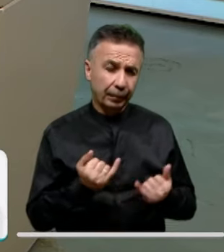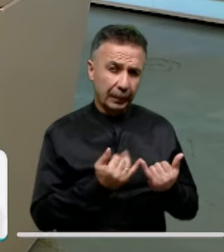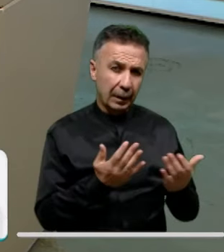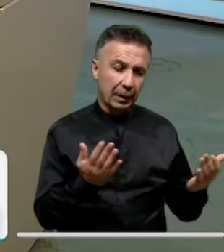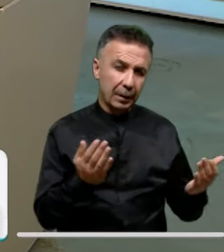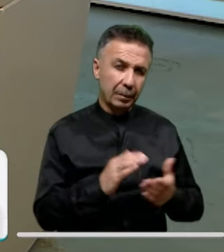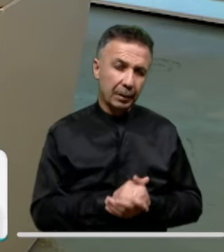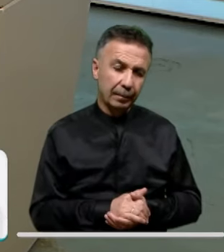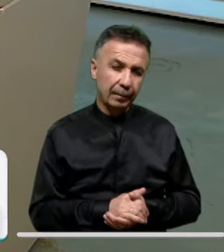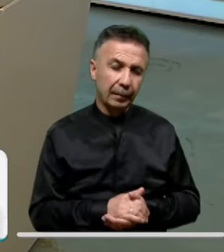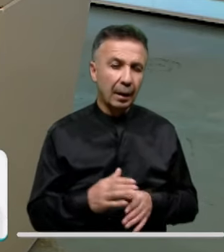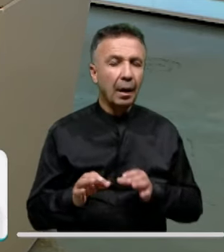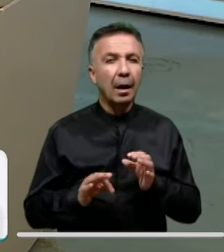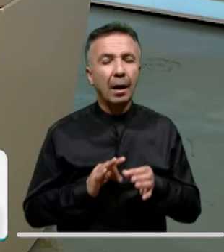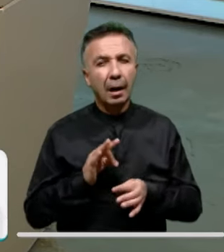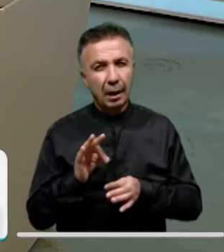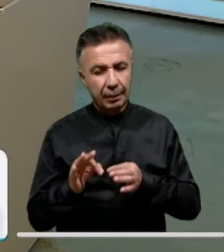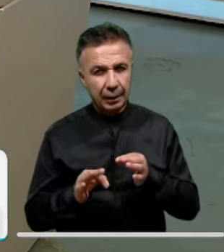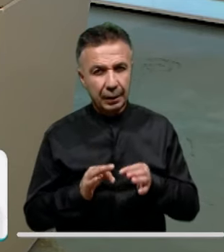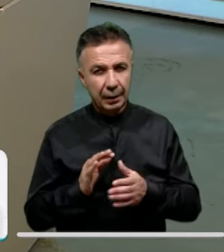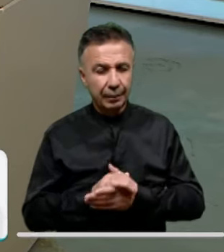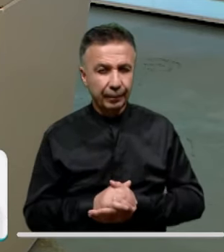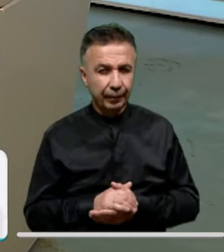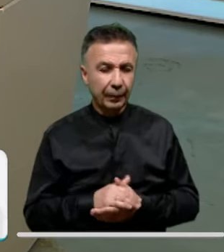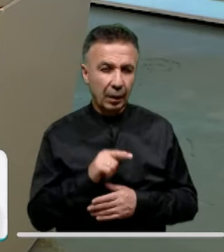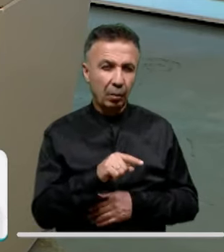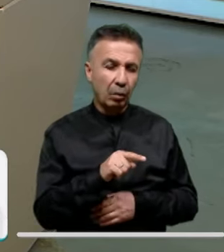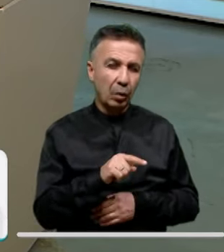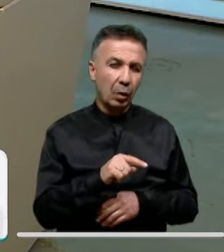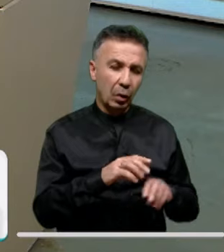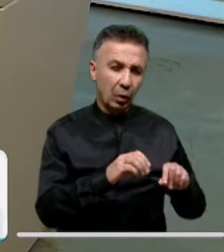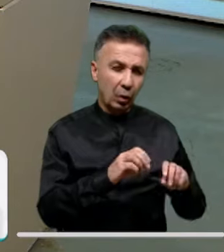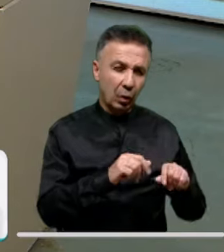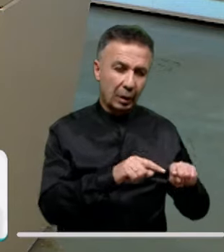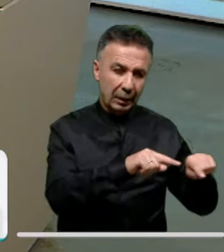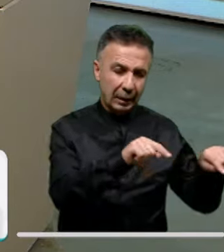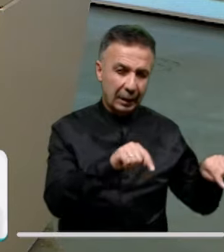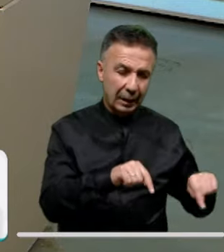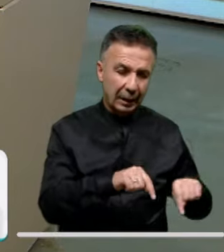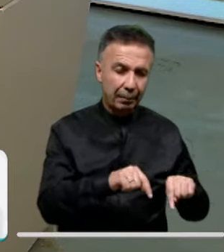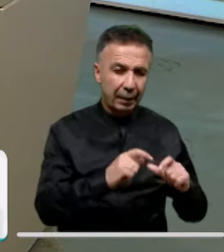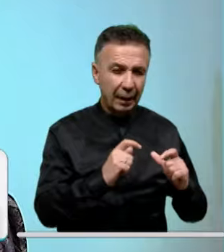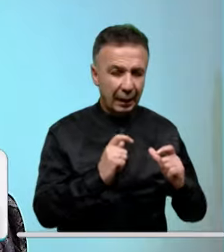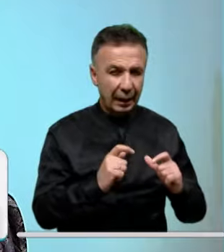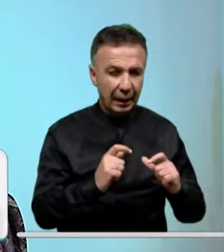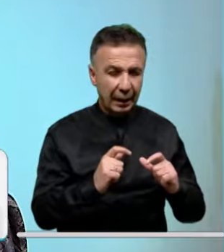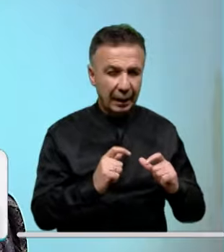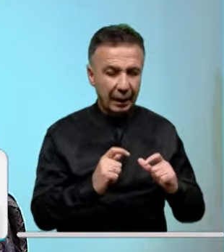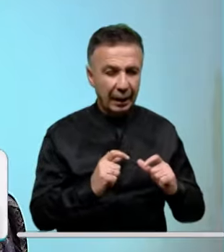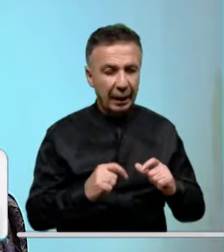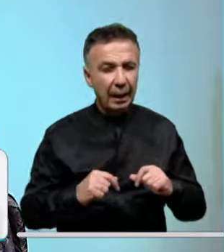kardeşlerimiz amcalarına buradan bir yer verirlerse iyi olur